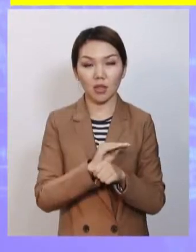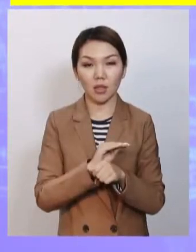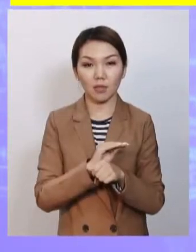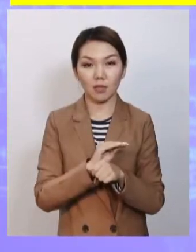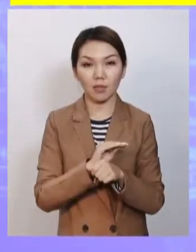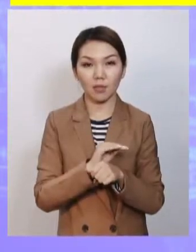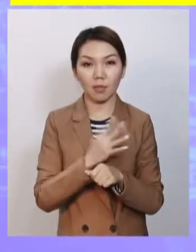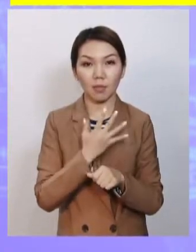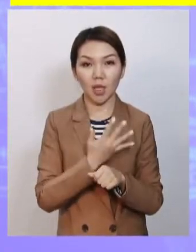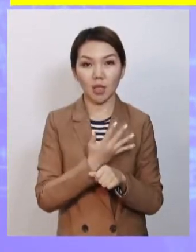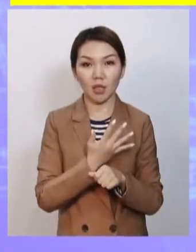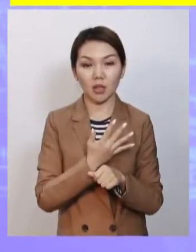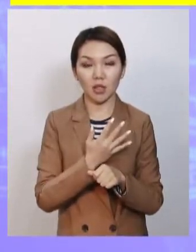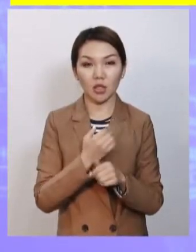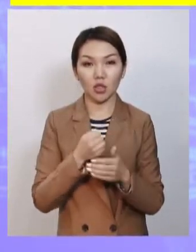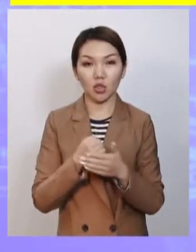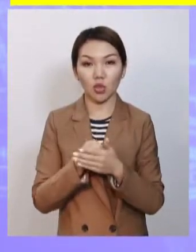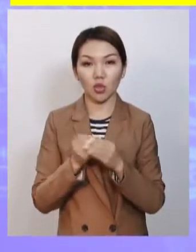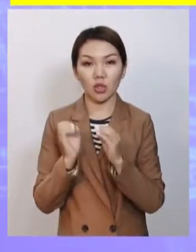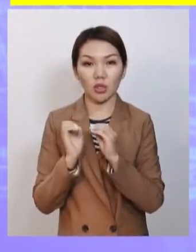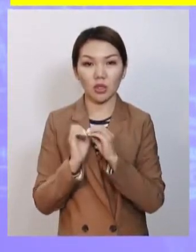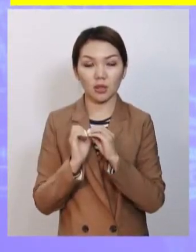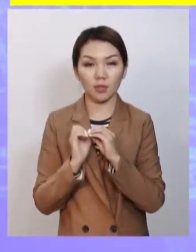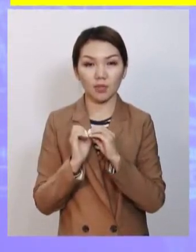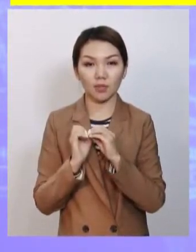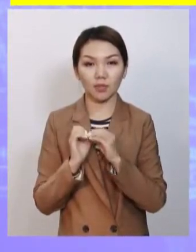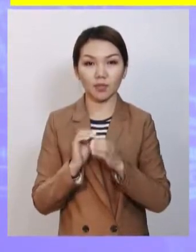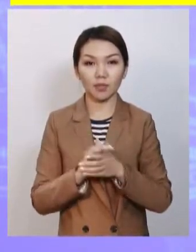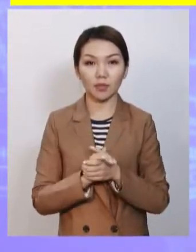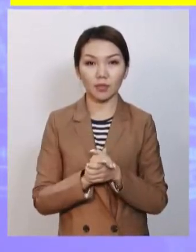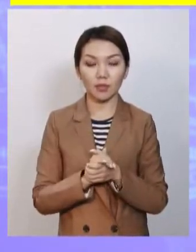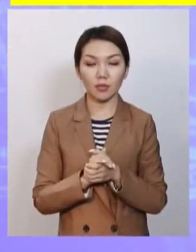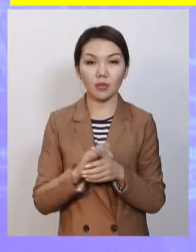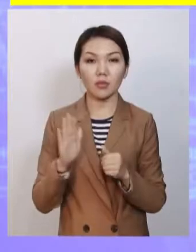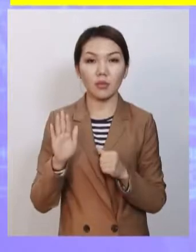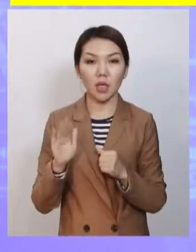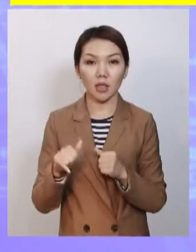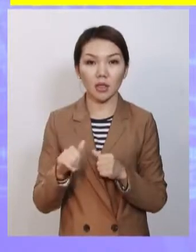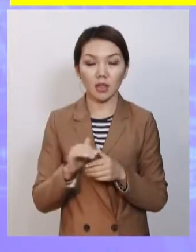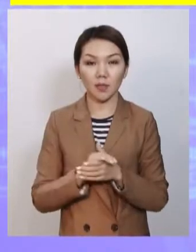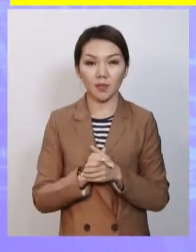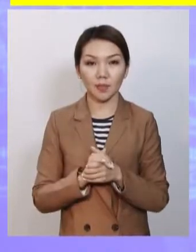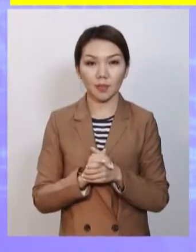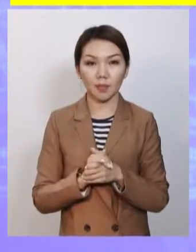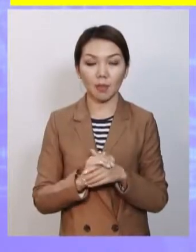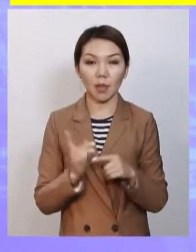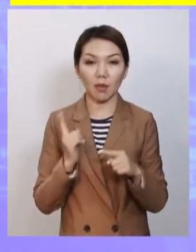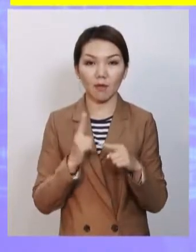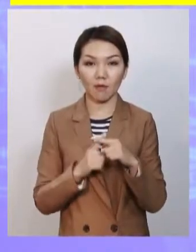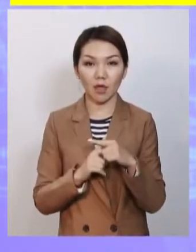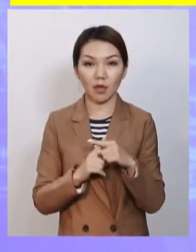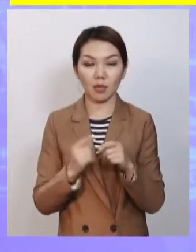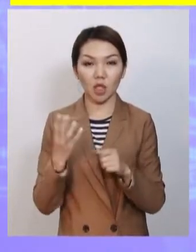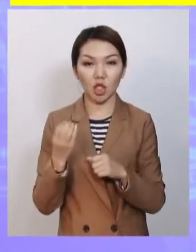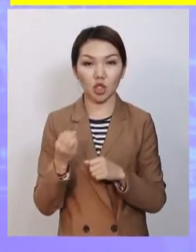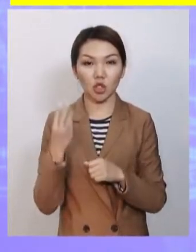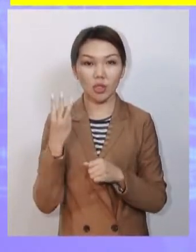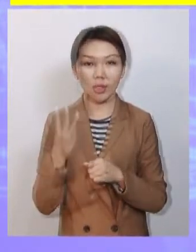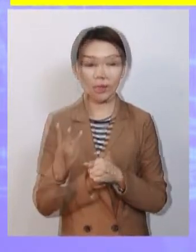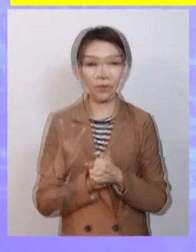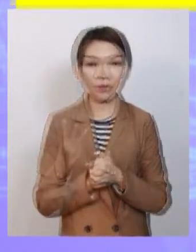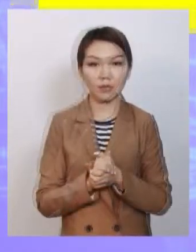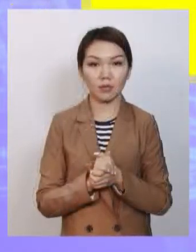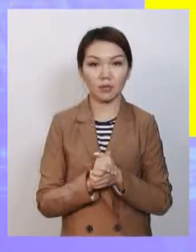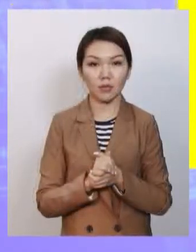5 до 10 а затем прибавляем еще 3